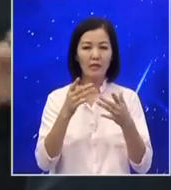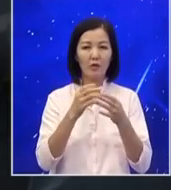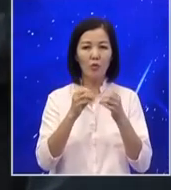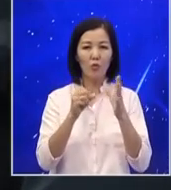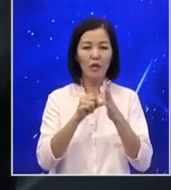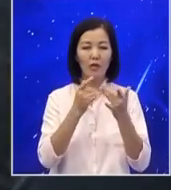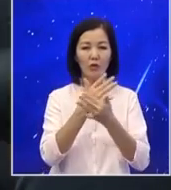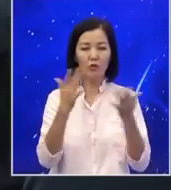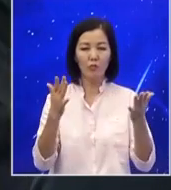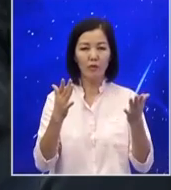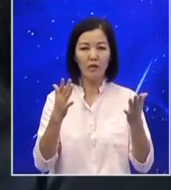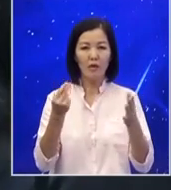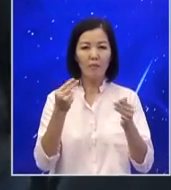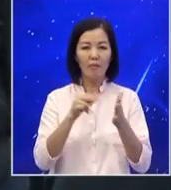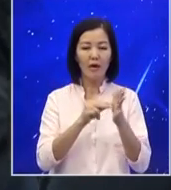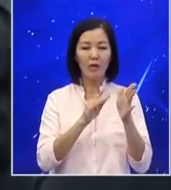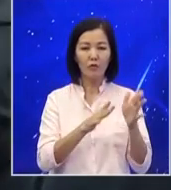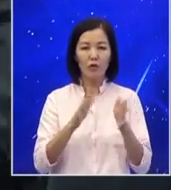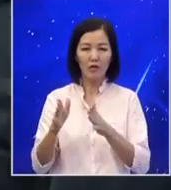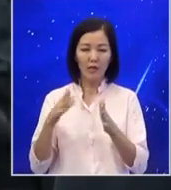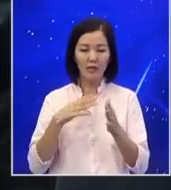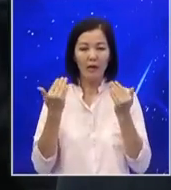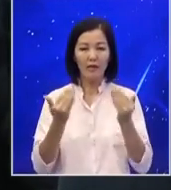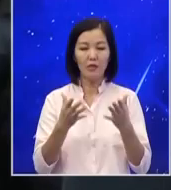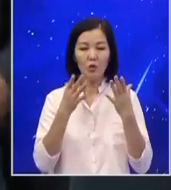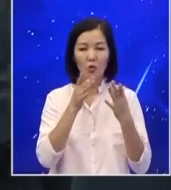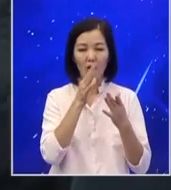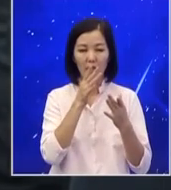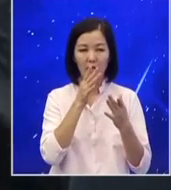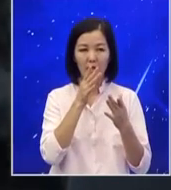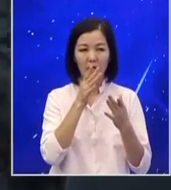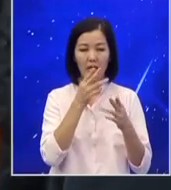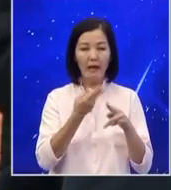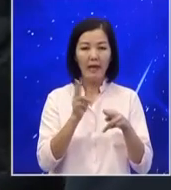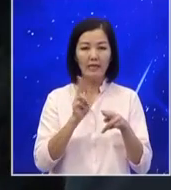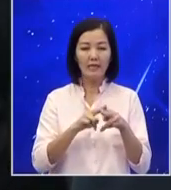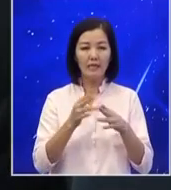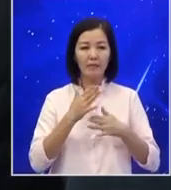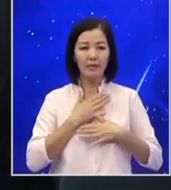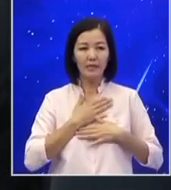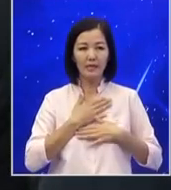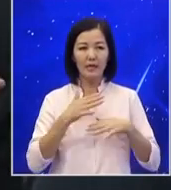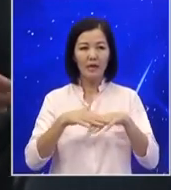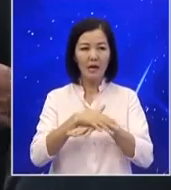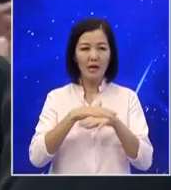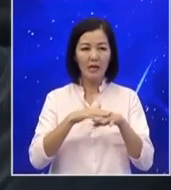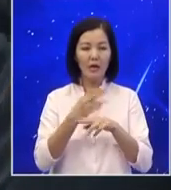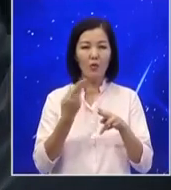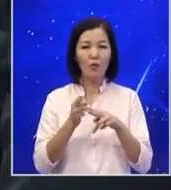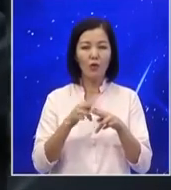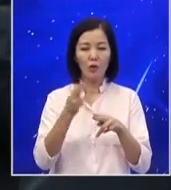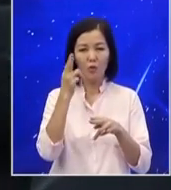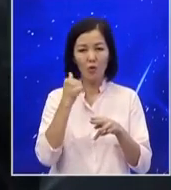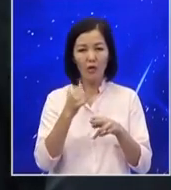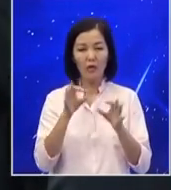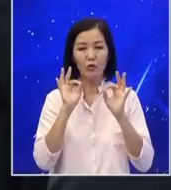16 түрімен баға тұрақтанды. Қазіргі уақытта осы әсіресе біздің тұрғындарға өте қолайлы және